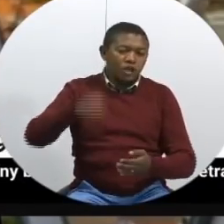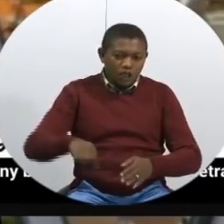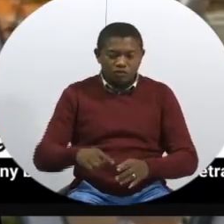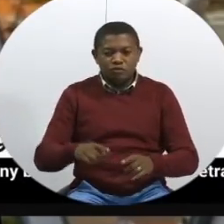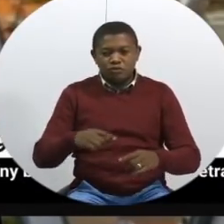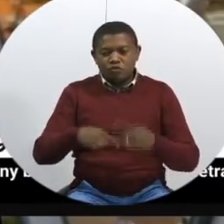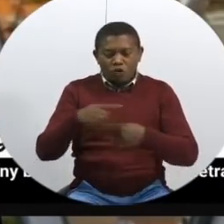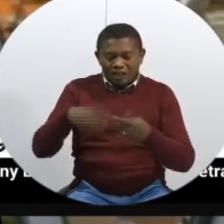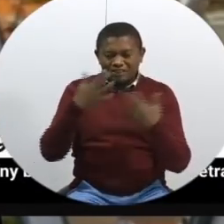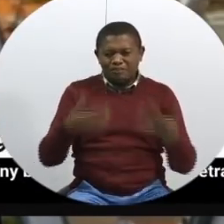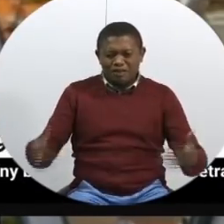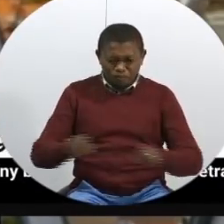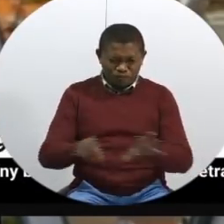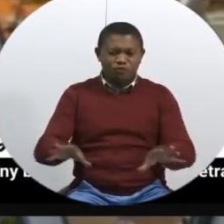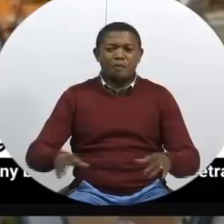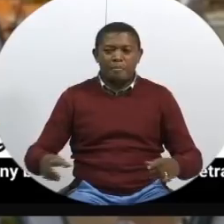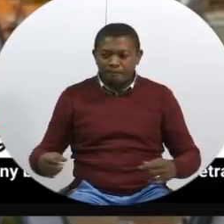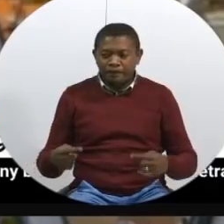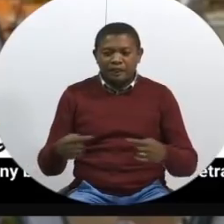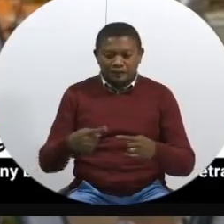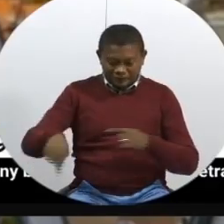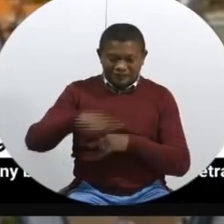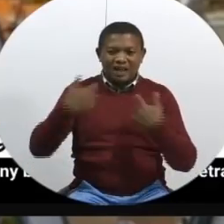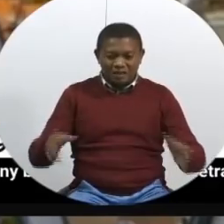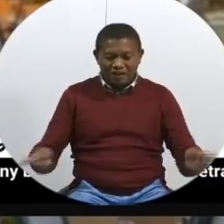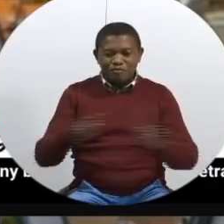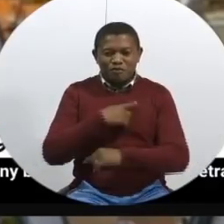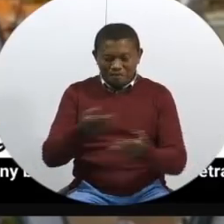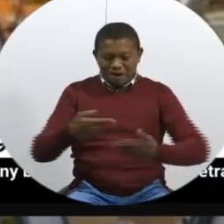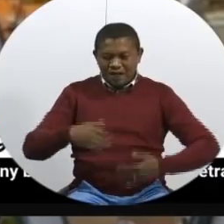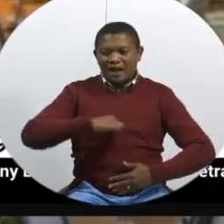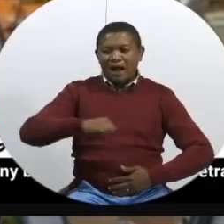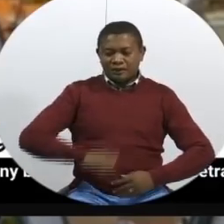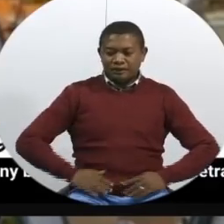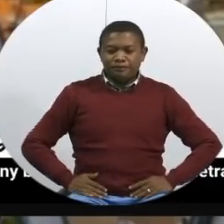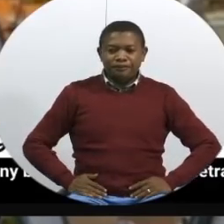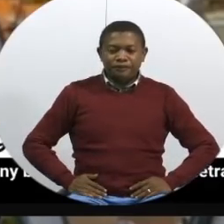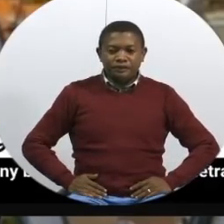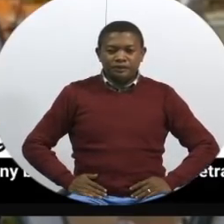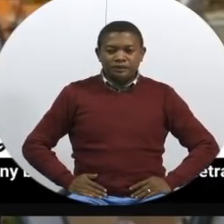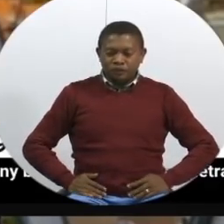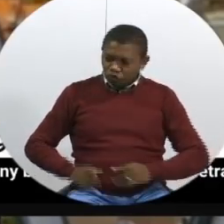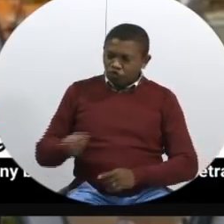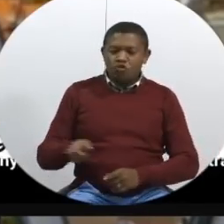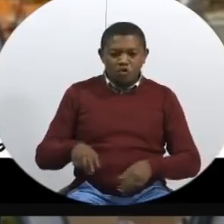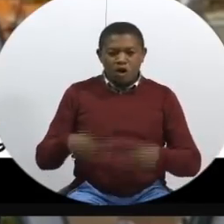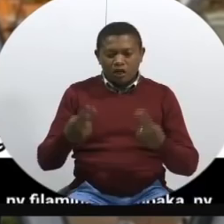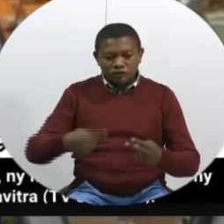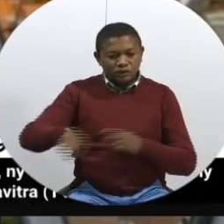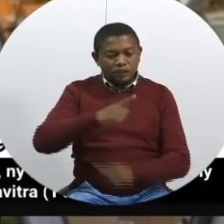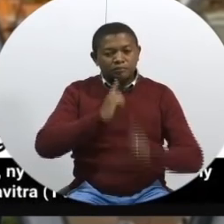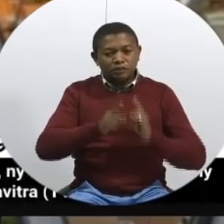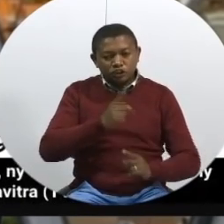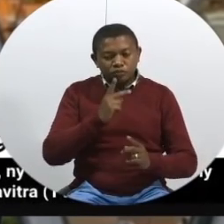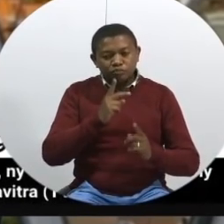ireo orinasa maro samihafa zany a mba hahafahantsika miteraka asa. Dia noho izany dia nijerevantsika hoe ahoana zany